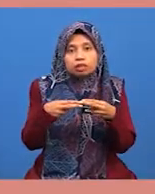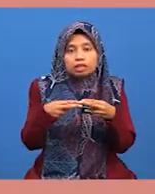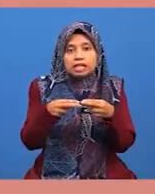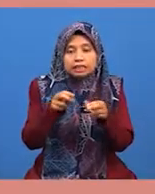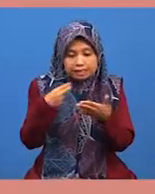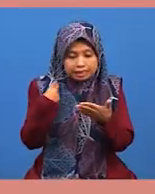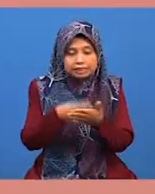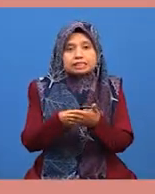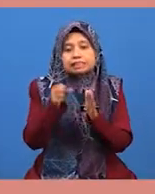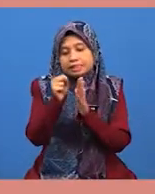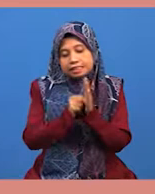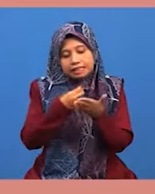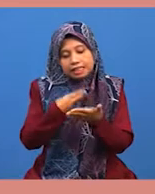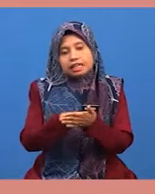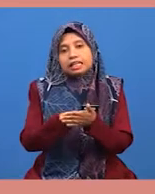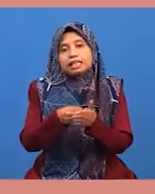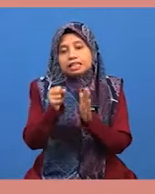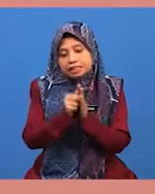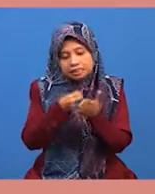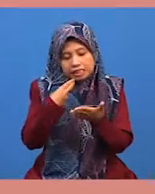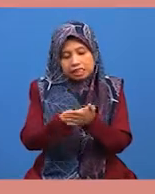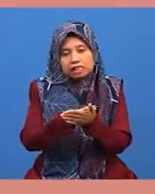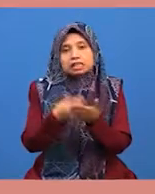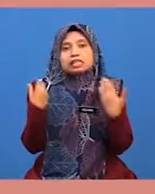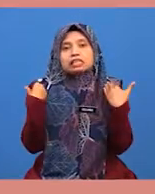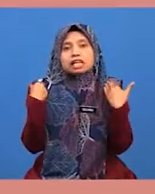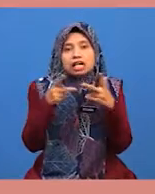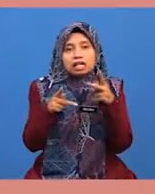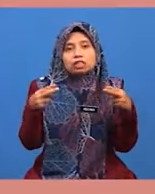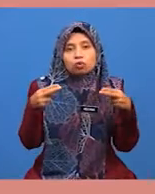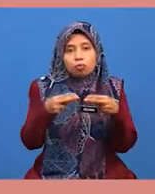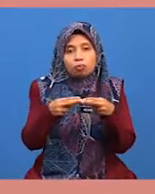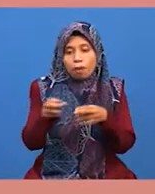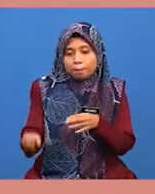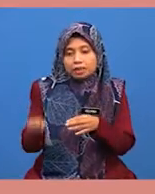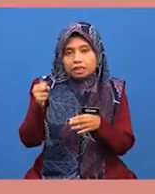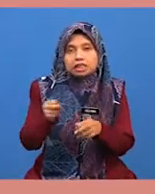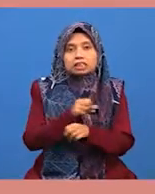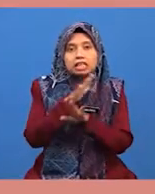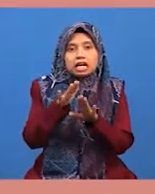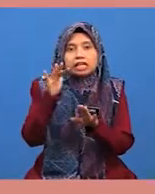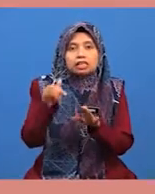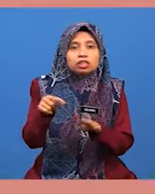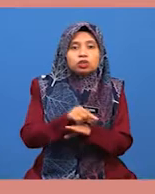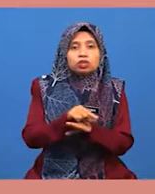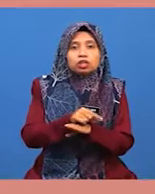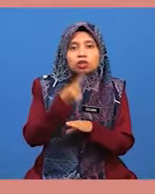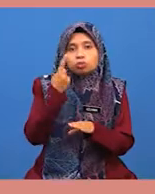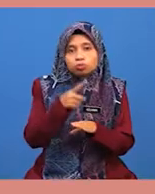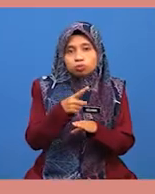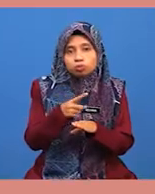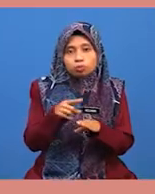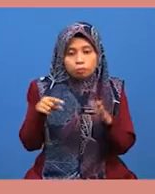keterangan sehingga. Sehingga merupakan kata hubung pancangan keterangan yang digunakan